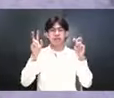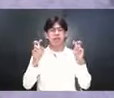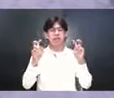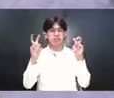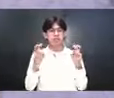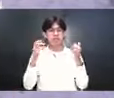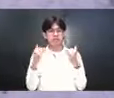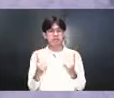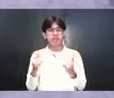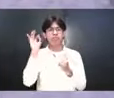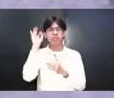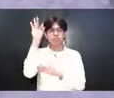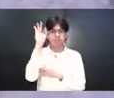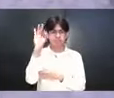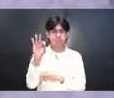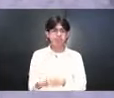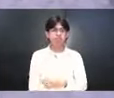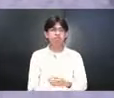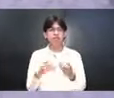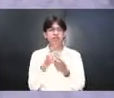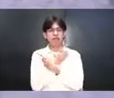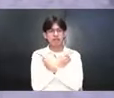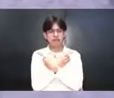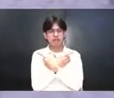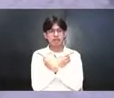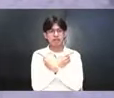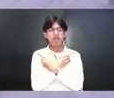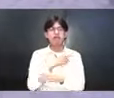ito, Dear